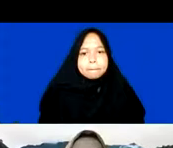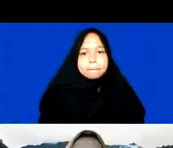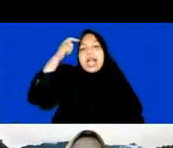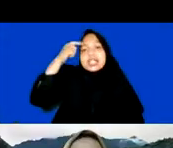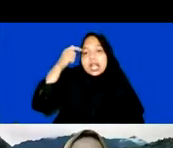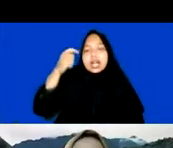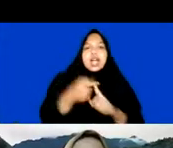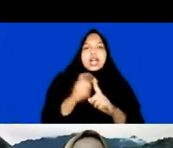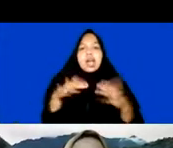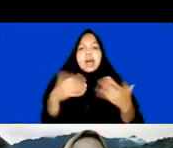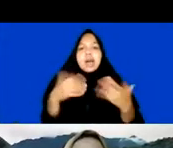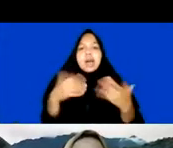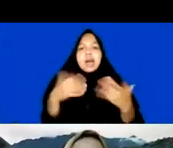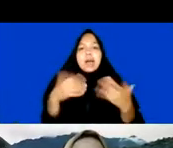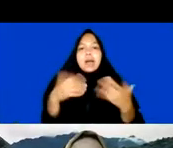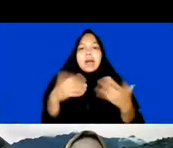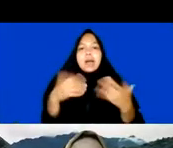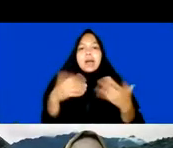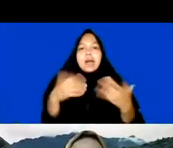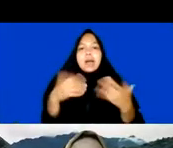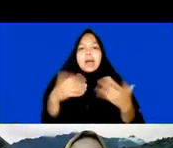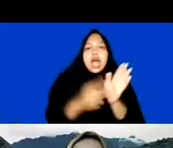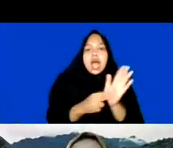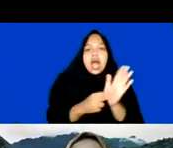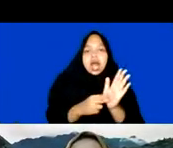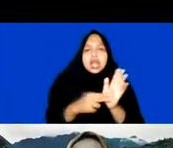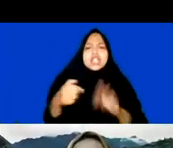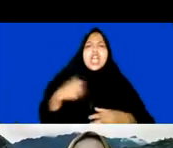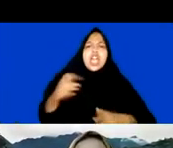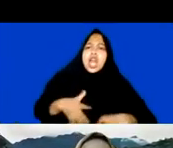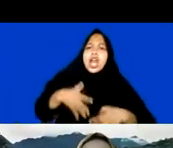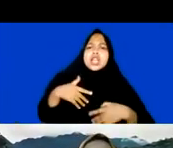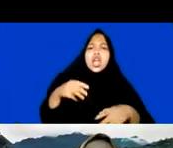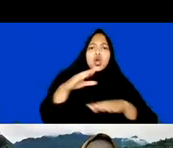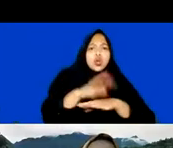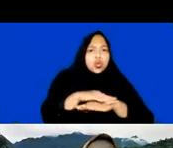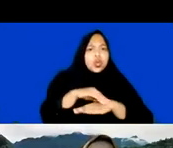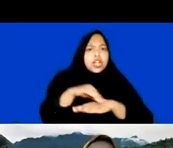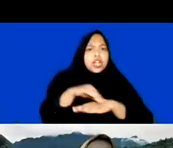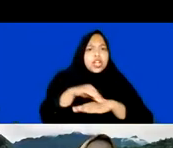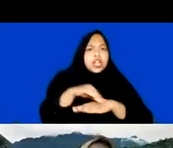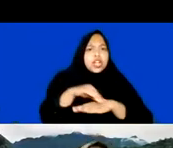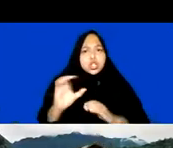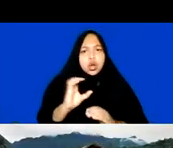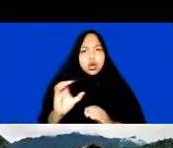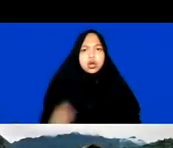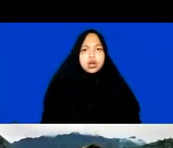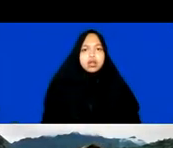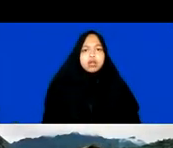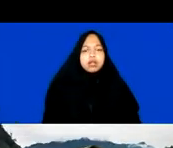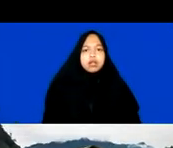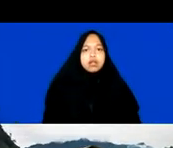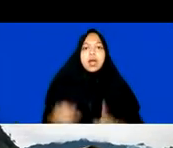Akhirnya saya merasa kulit cocok banget gitu loh, bisa diekspor bermacam-macam lah, karena dari bentuk bisa